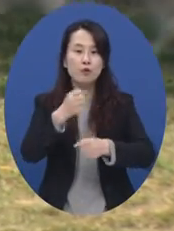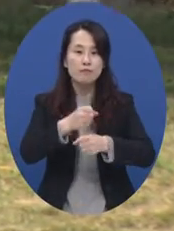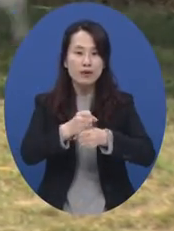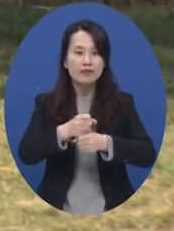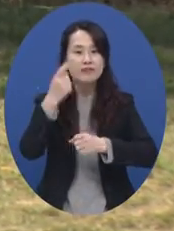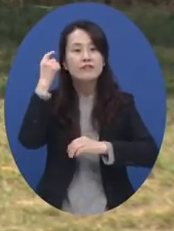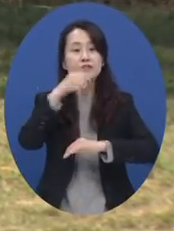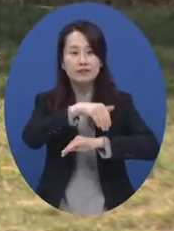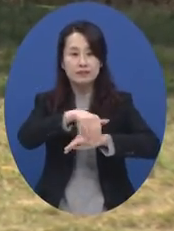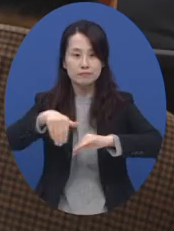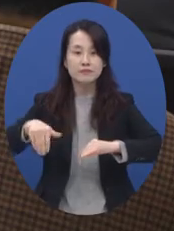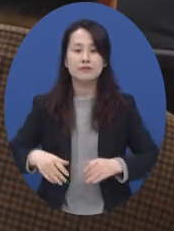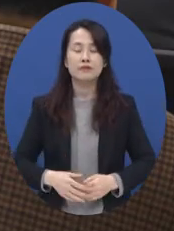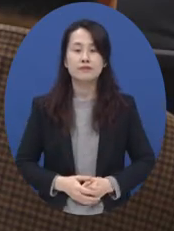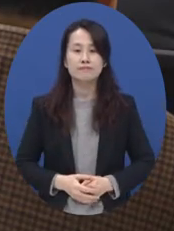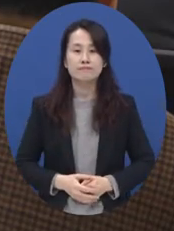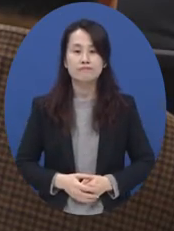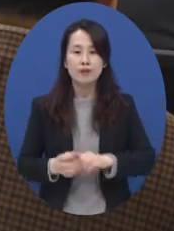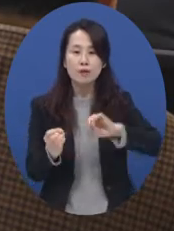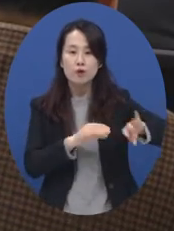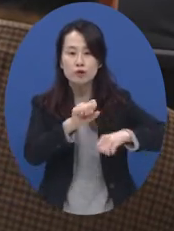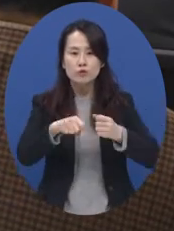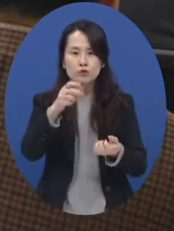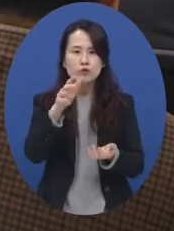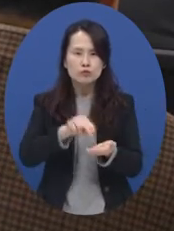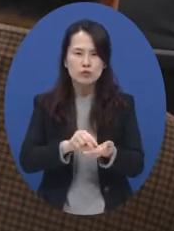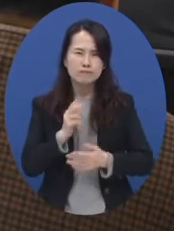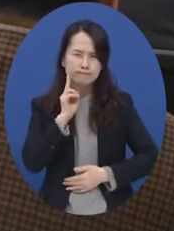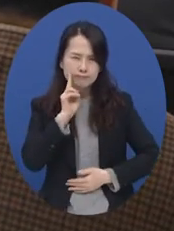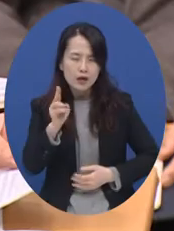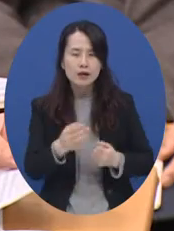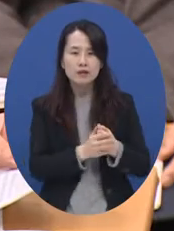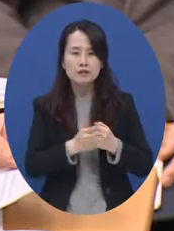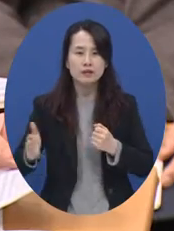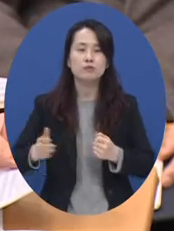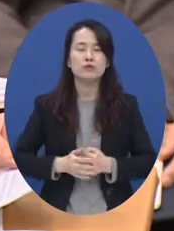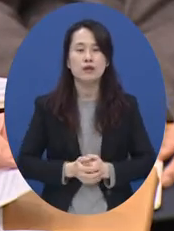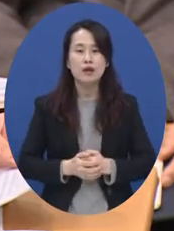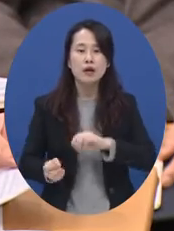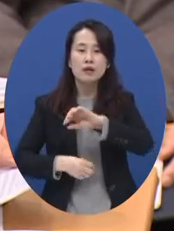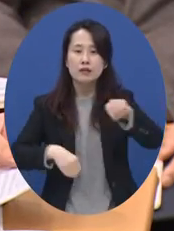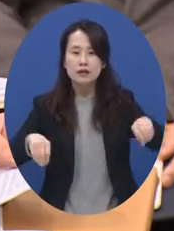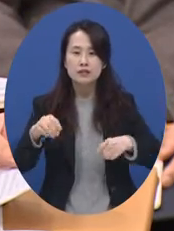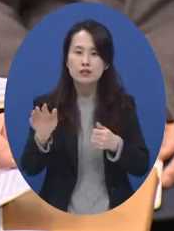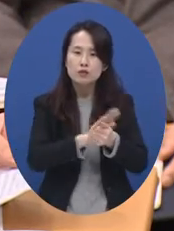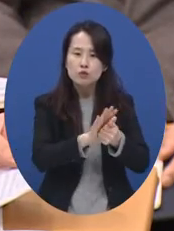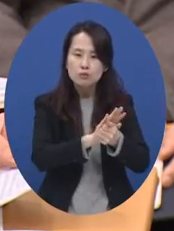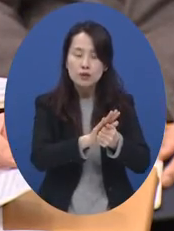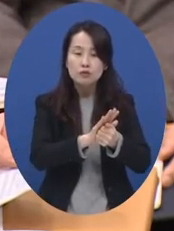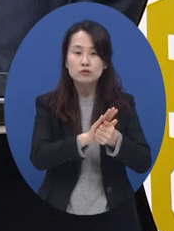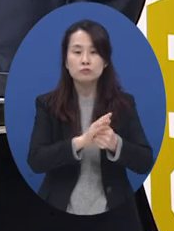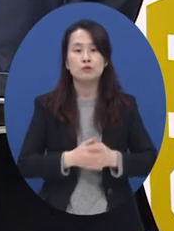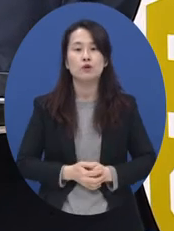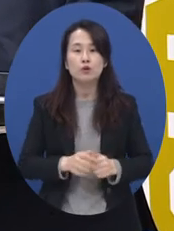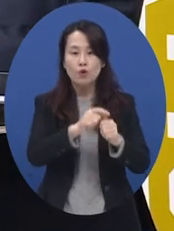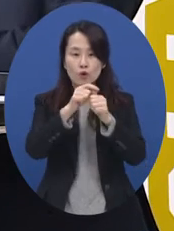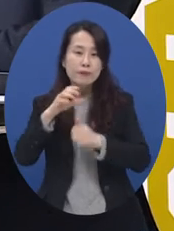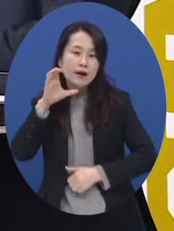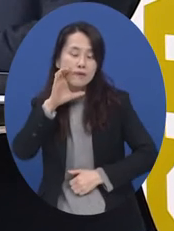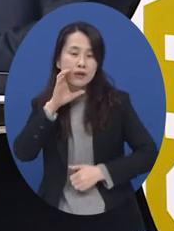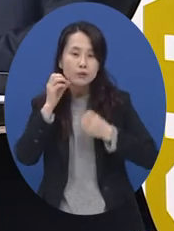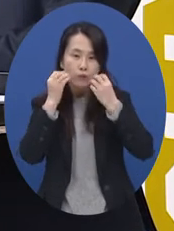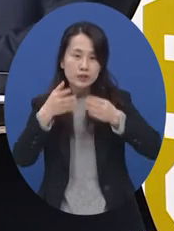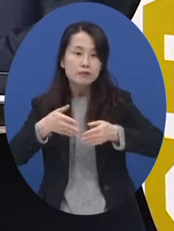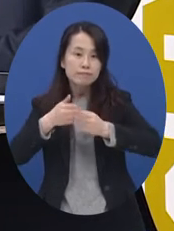박차를 가할 계획입니다 6 이동을 문제가 심각한 만큼 가정폭력 피해자를 대신해 돌봐주는 서비스와 입양 카페 등도